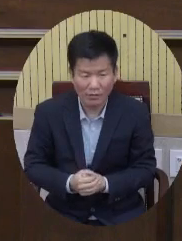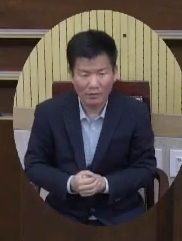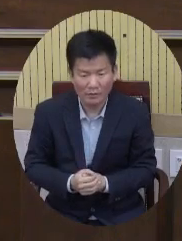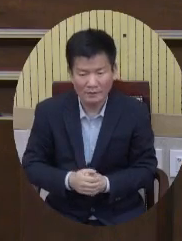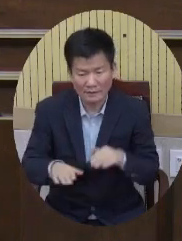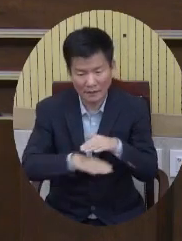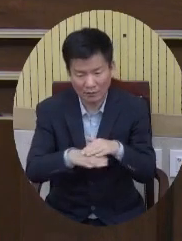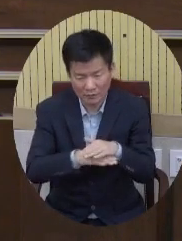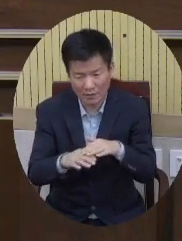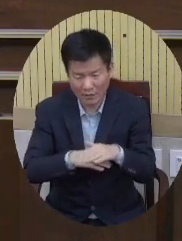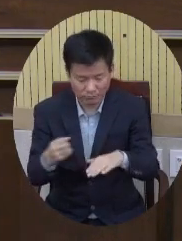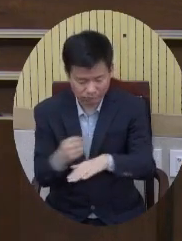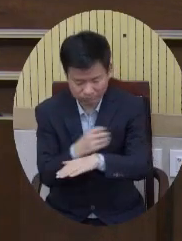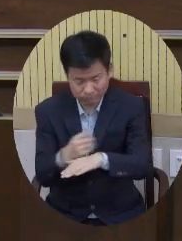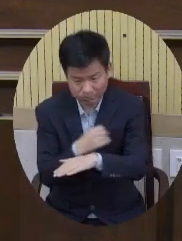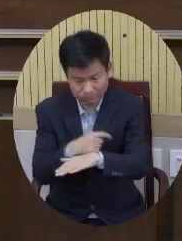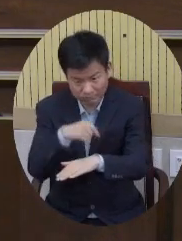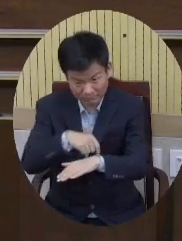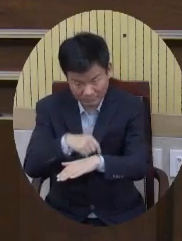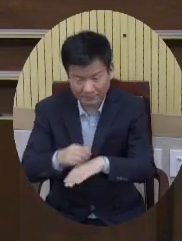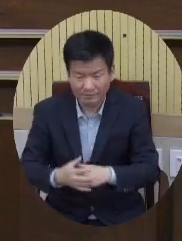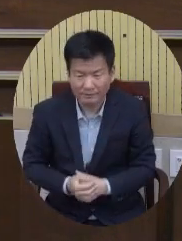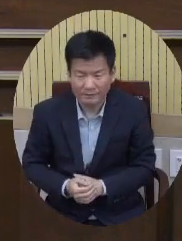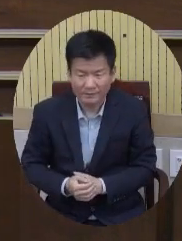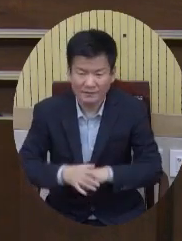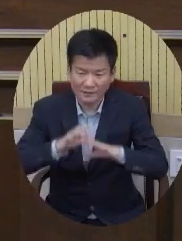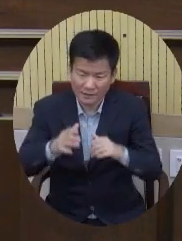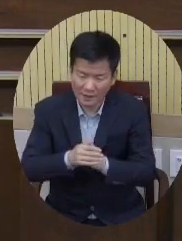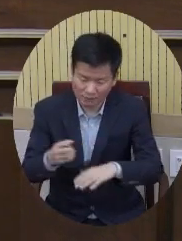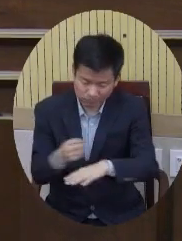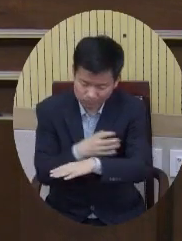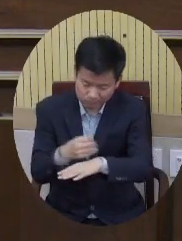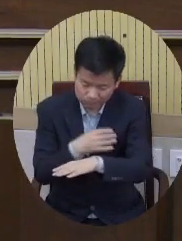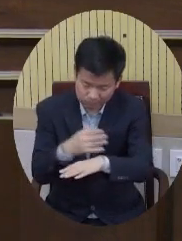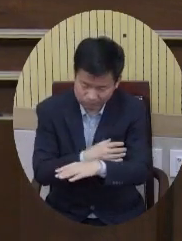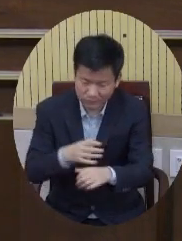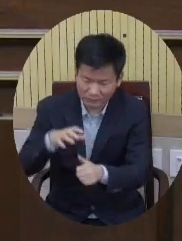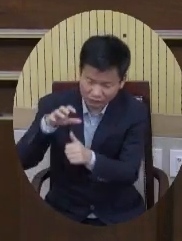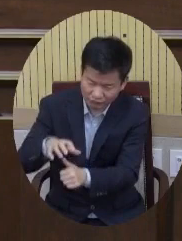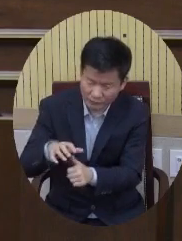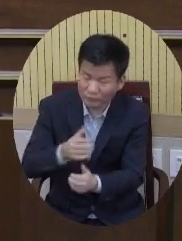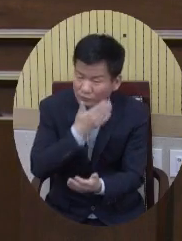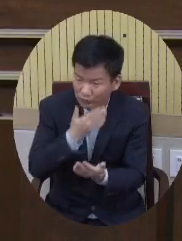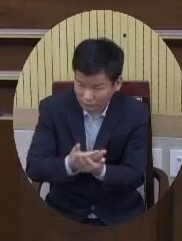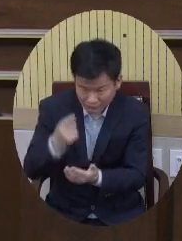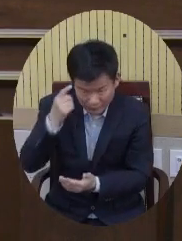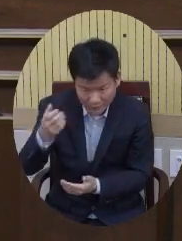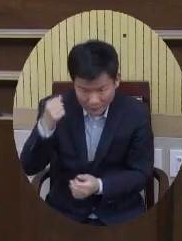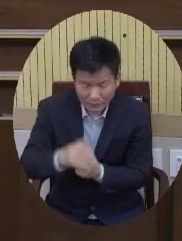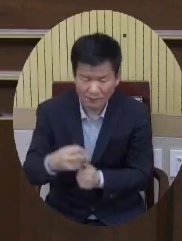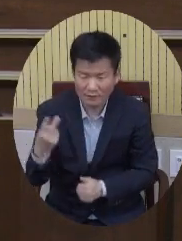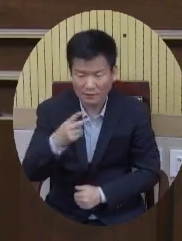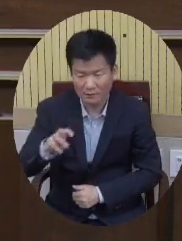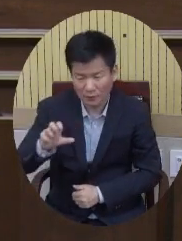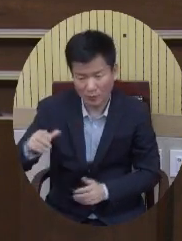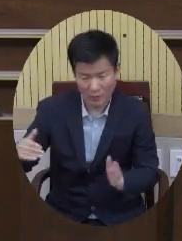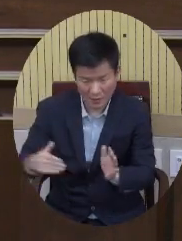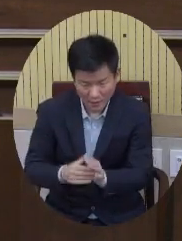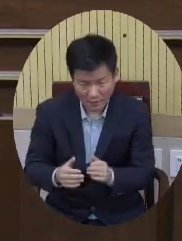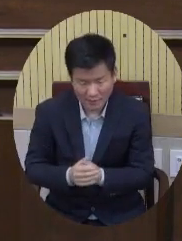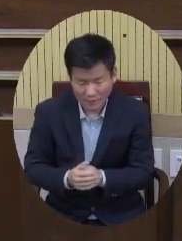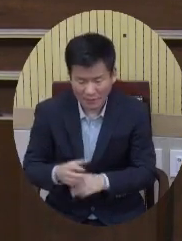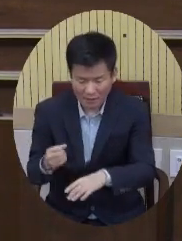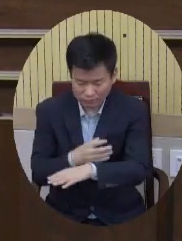자동차로 인한 온실가스입니다 전 세계는 이산화탄소 배출 규제를 중요 과제로 삼고 2035년까지